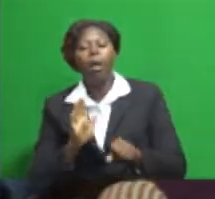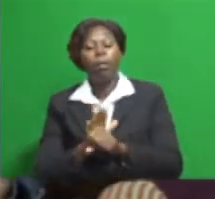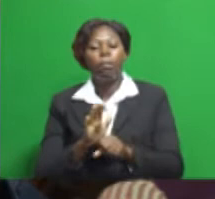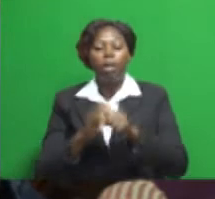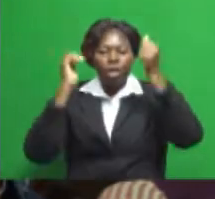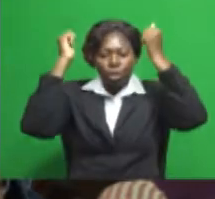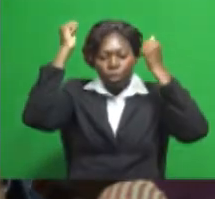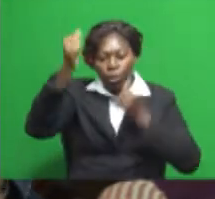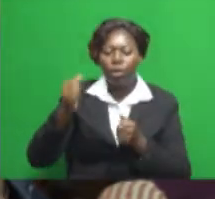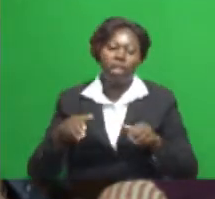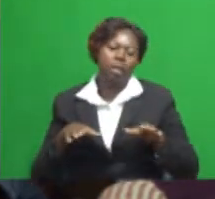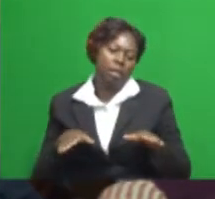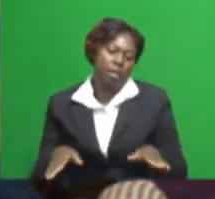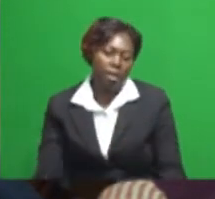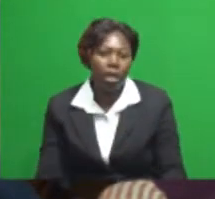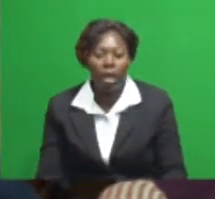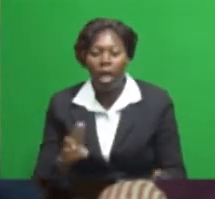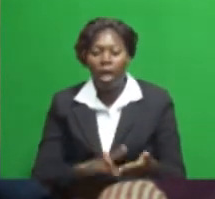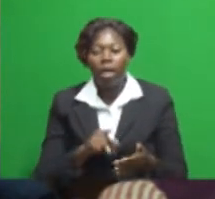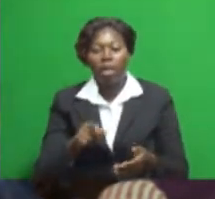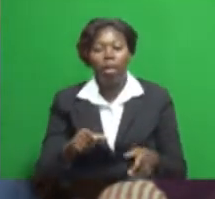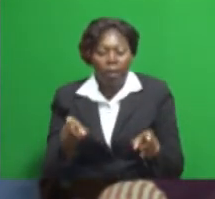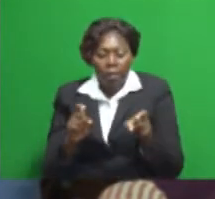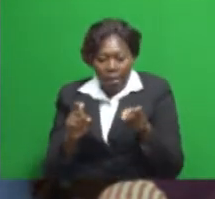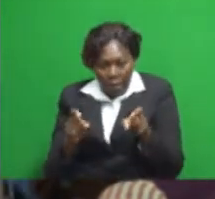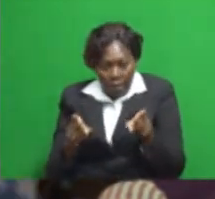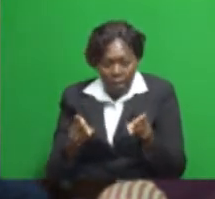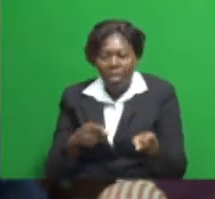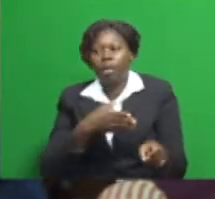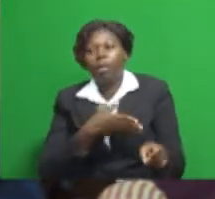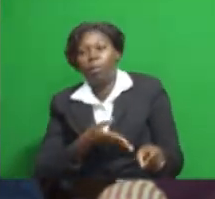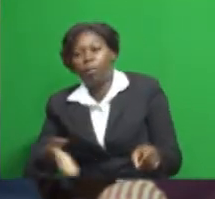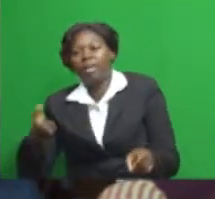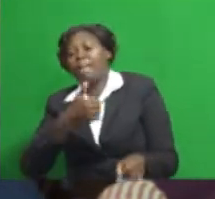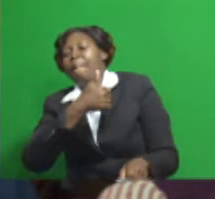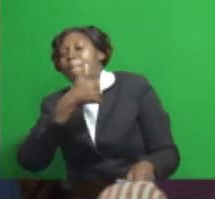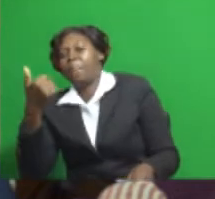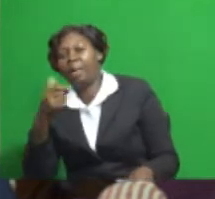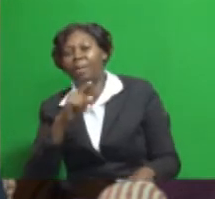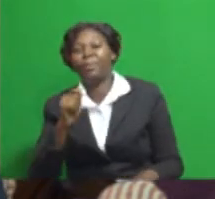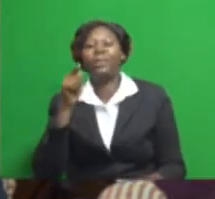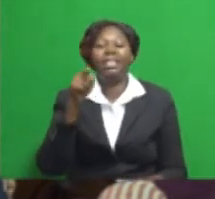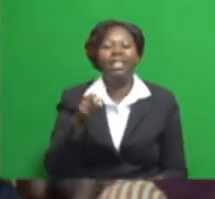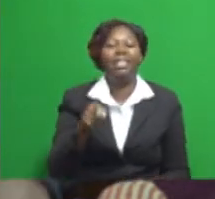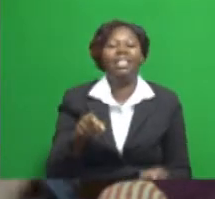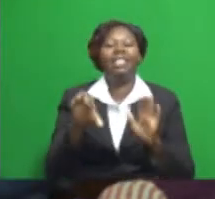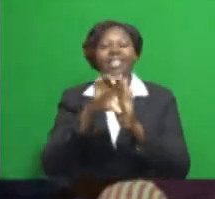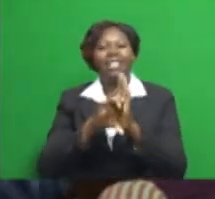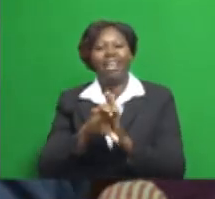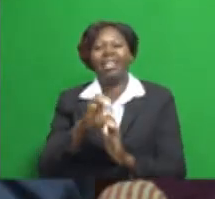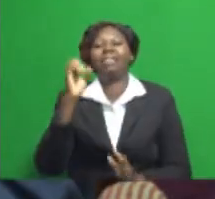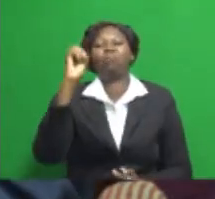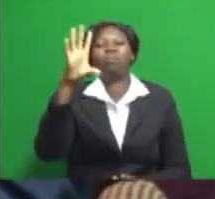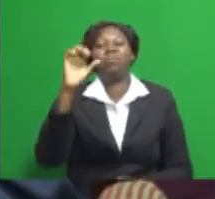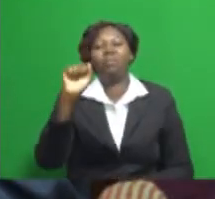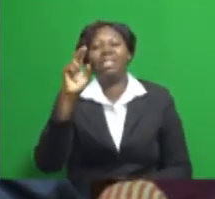Apana museve zvishuwa wakapfuwa. Anditika. Kukwezi mwari akatuma ngirozika. Masoja evaAsiria akarara mhiri kwebano. Right. Ngirozika